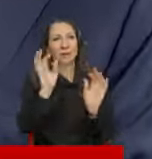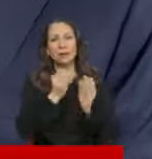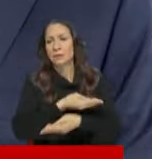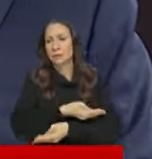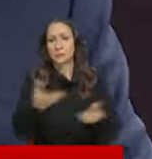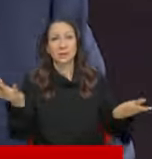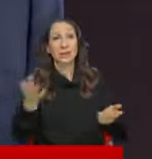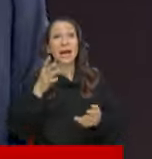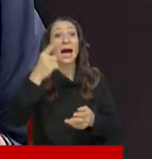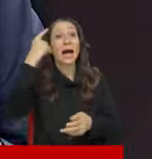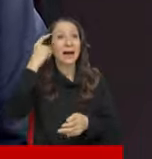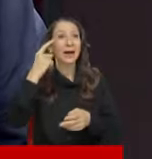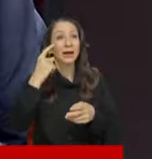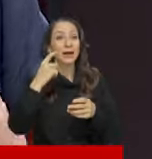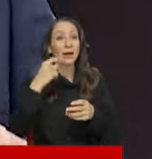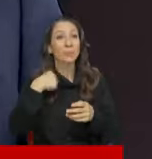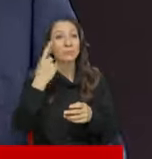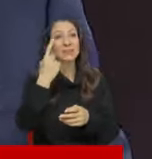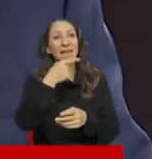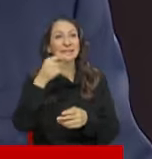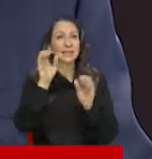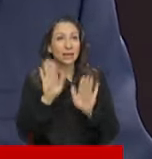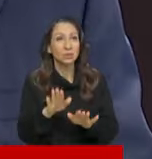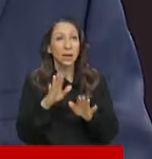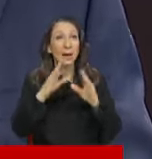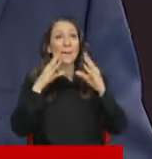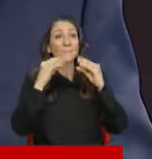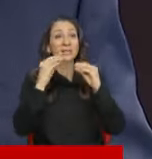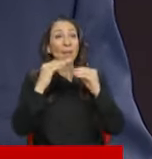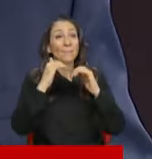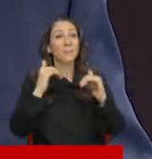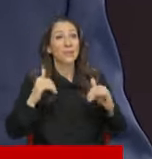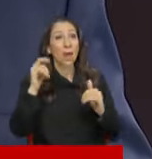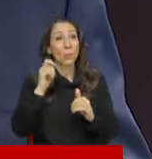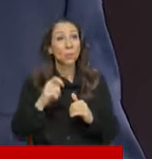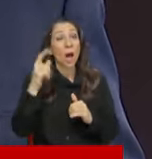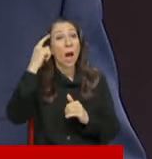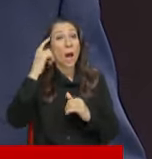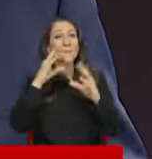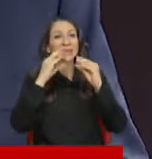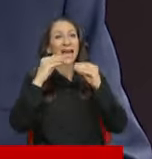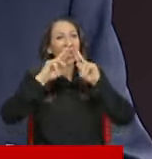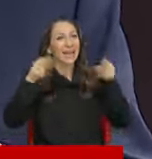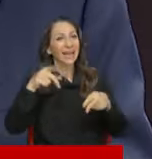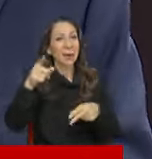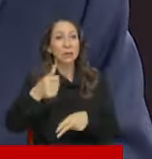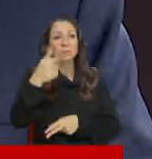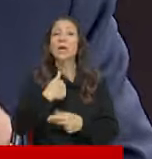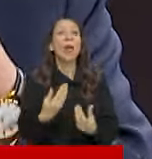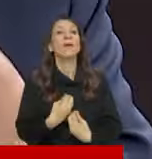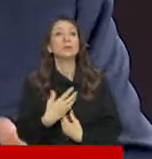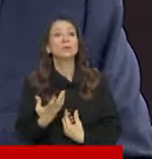verdik Hatta şeyi ihmal etmişiz unutmuşuz e pastanelerde de pide yapıyorlarmış sonra pastaneciler dediler ki Başkanım bize niye